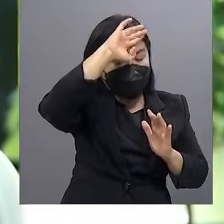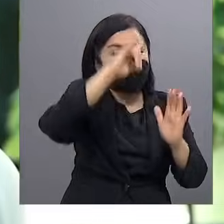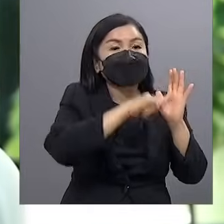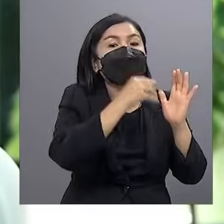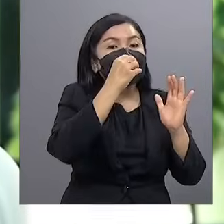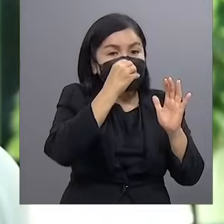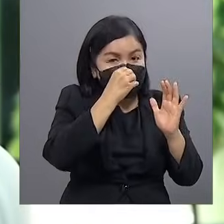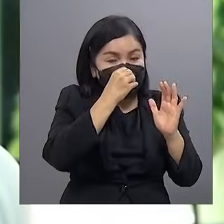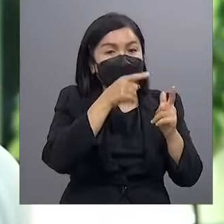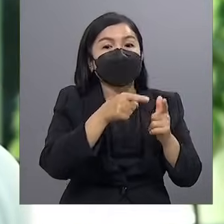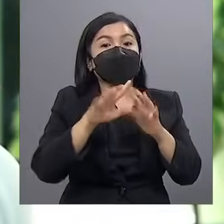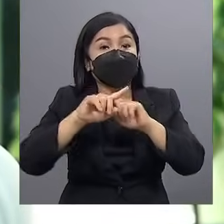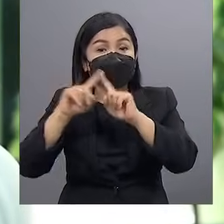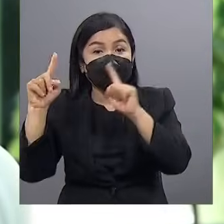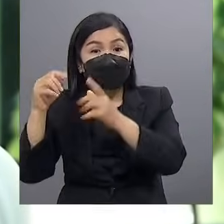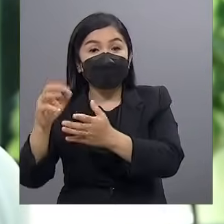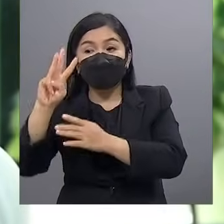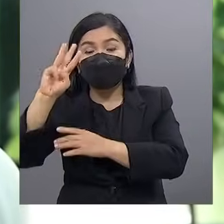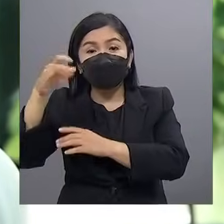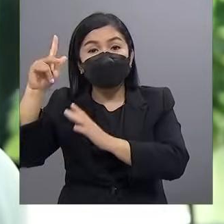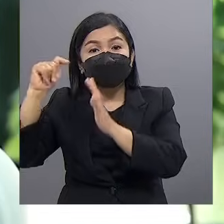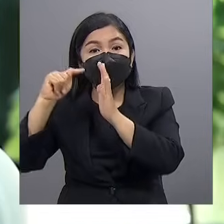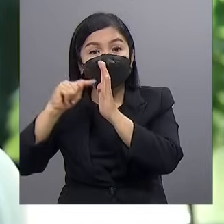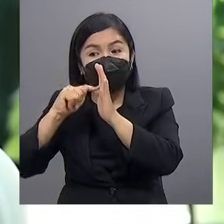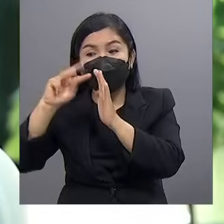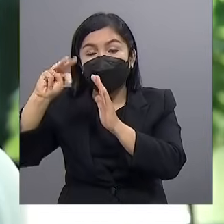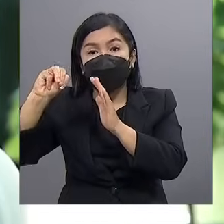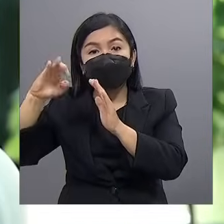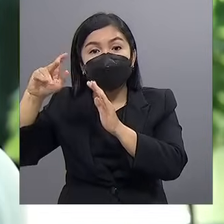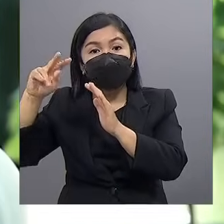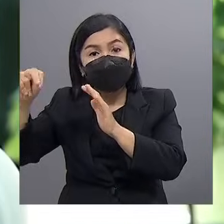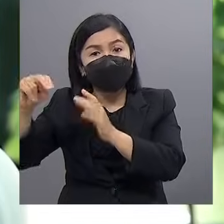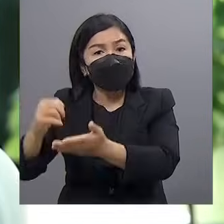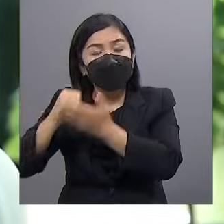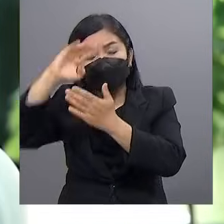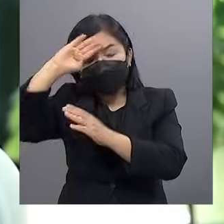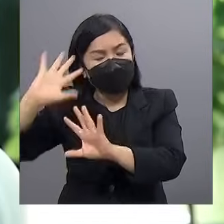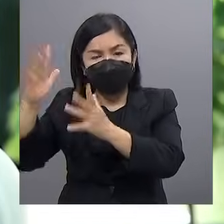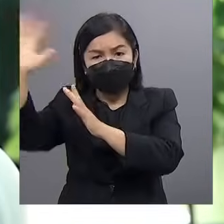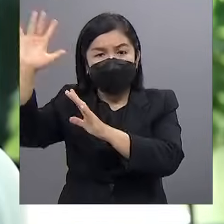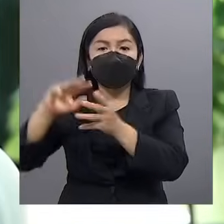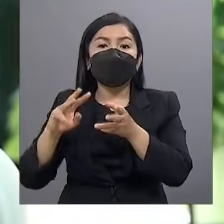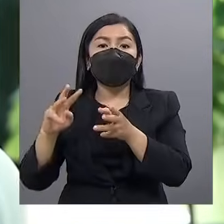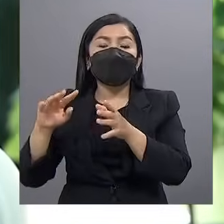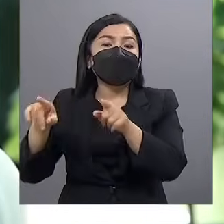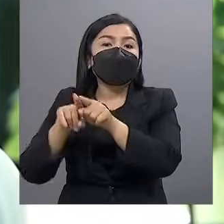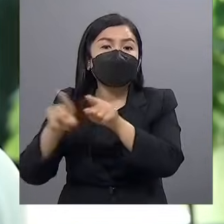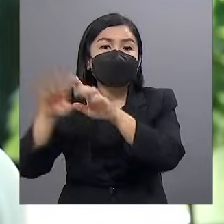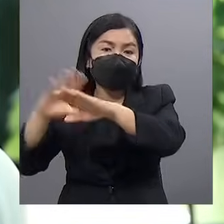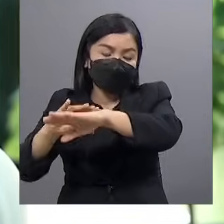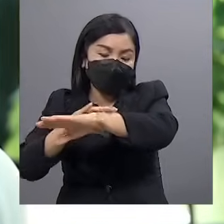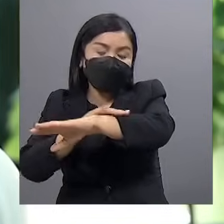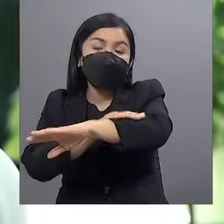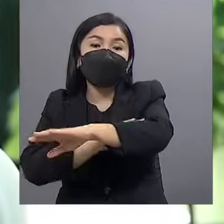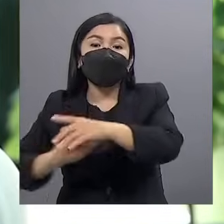ซึมวิตามินเนี่ยก็คือมันทำหน้าที่ไม่ใช่การรักษาโรคแม้แต่บางทีการป้องกันโรคเลยครับเขาก็ห้ามครีมและทำโฆษณาด้วยซ้ำ